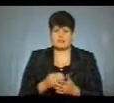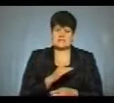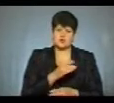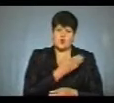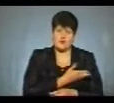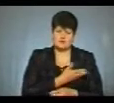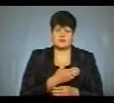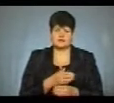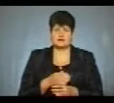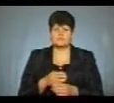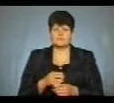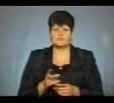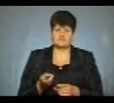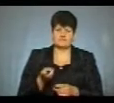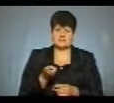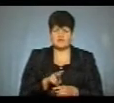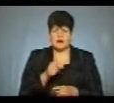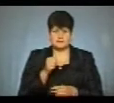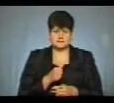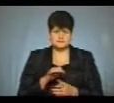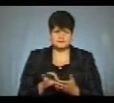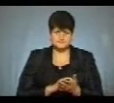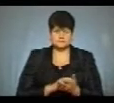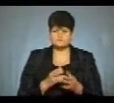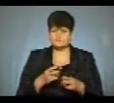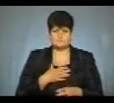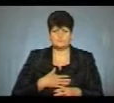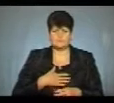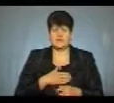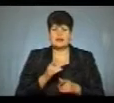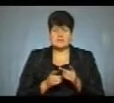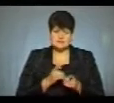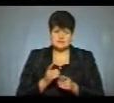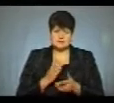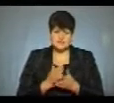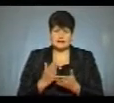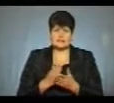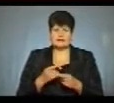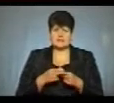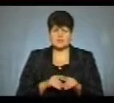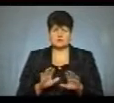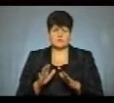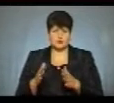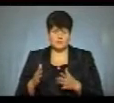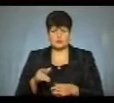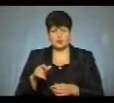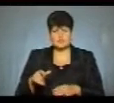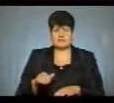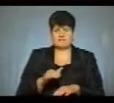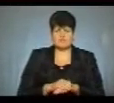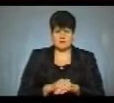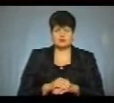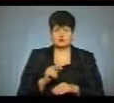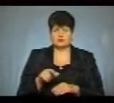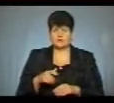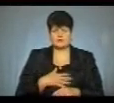жовтень, листопад і грудень. Тобто, не варто хвилюватися, тому що при певних змінах є певні технічні нюанси, людський фактор. Тобто, щоб